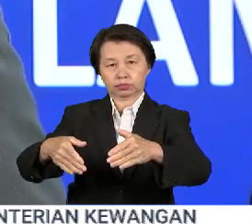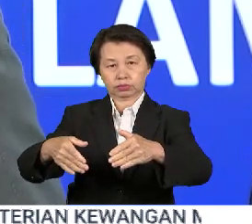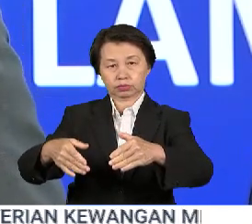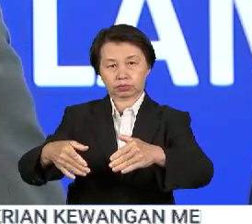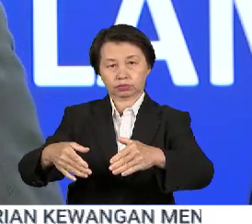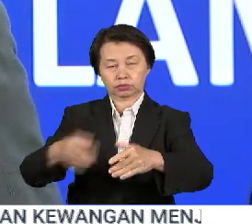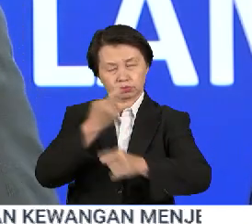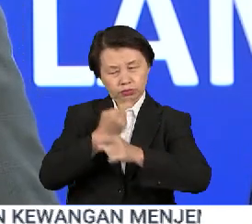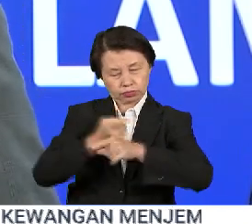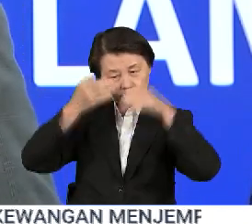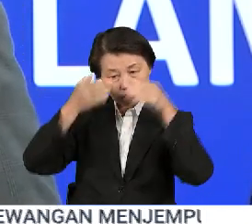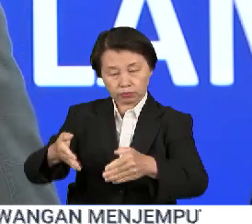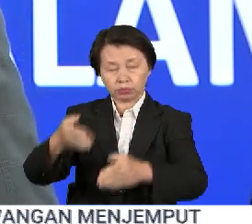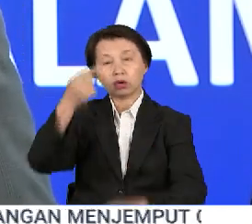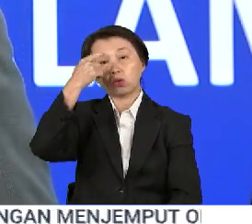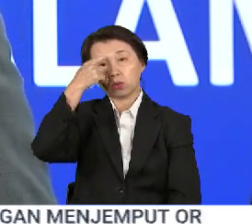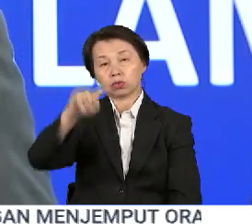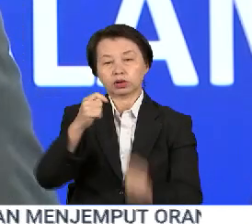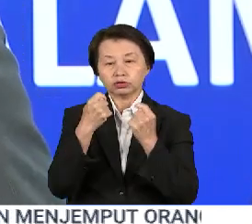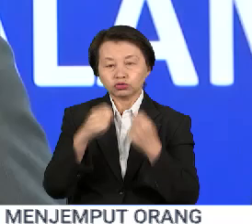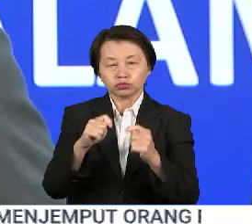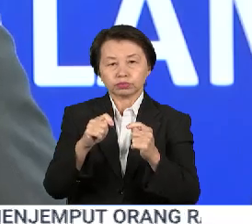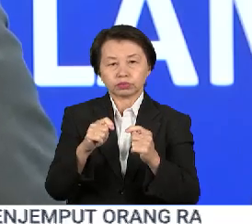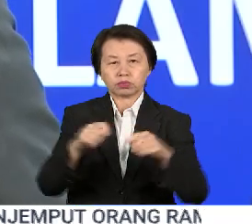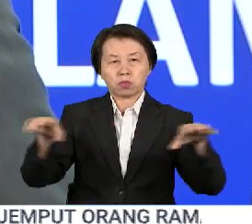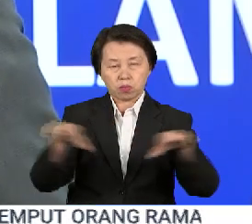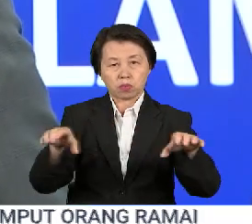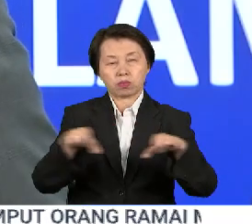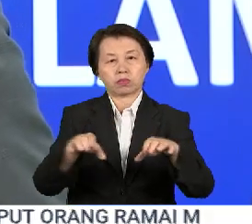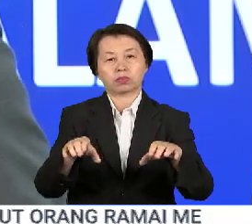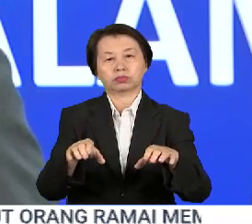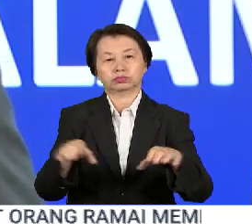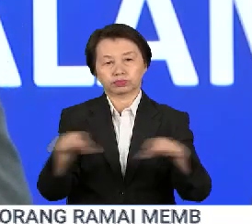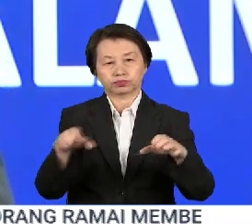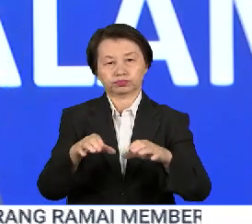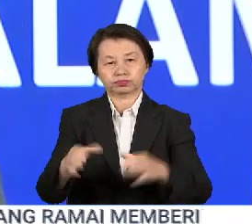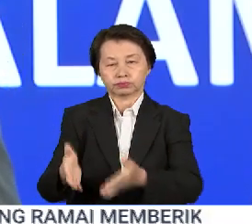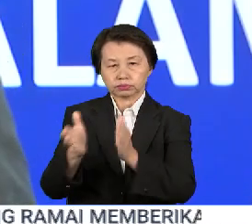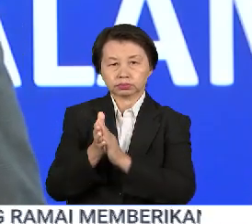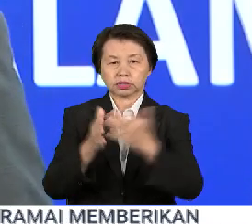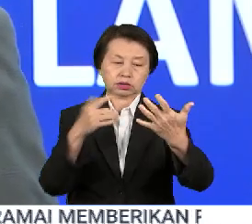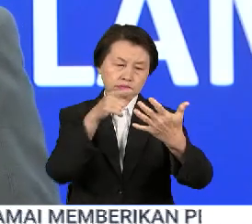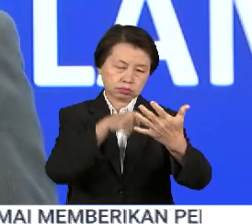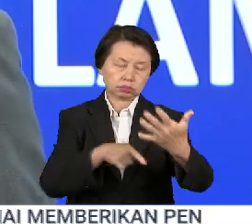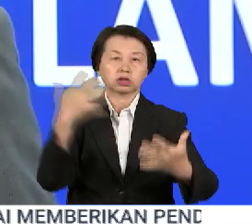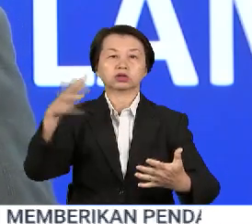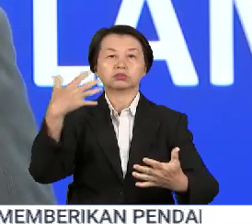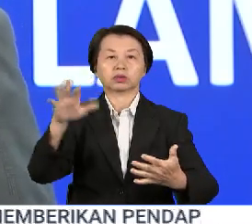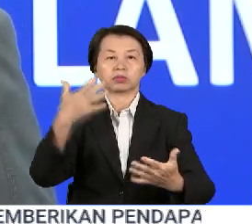mungkin untuk cuba memenuhi saranan 15 perkara itu.